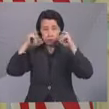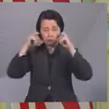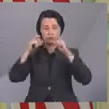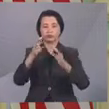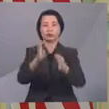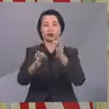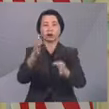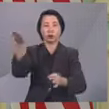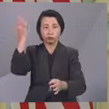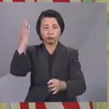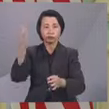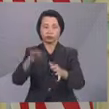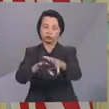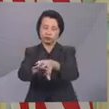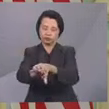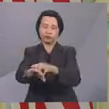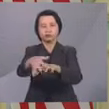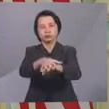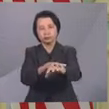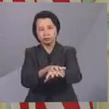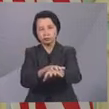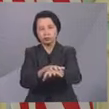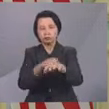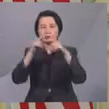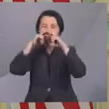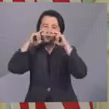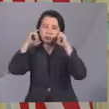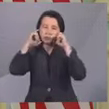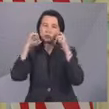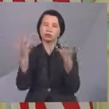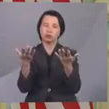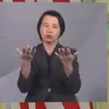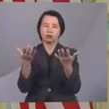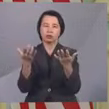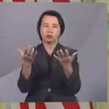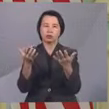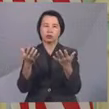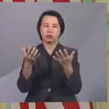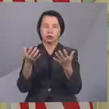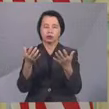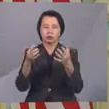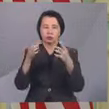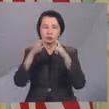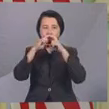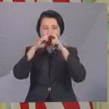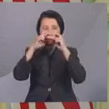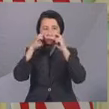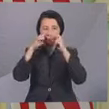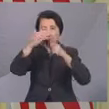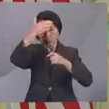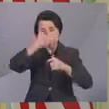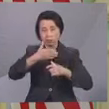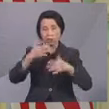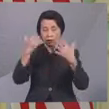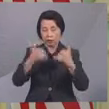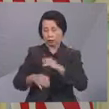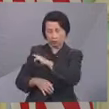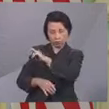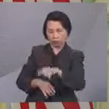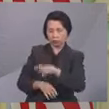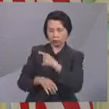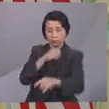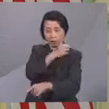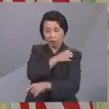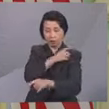dulu mungkin pakai sarung tangan, pakai mask, pakai topi muka, tetapi sekarang pakai full